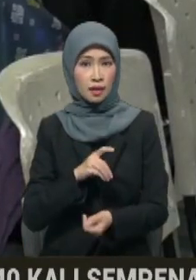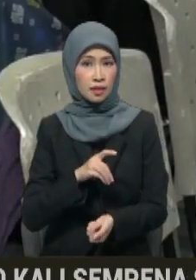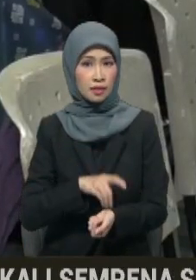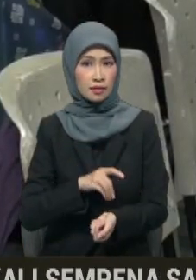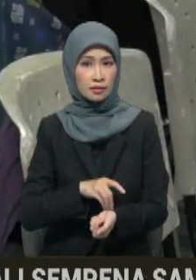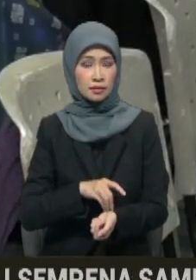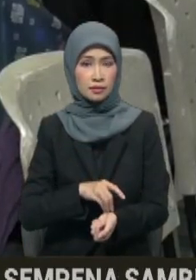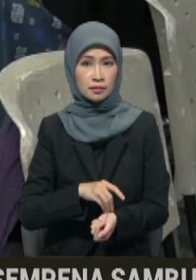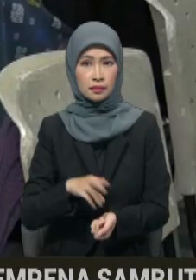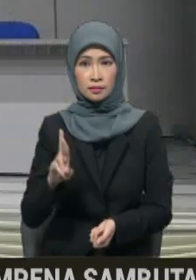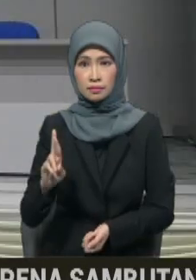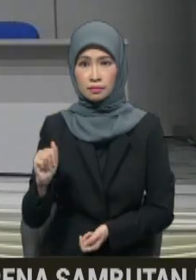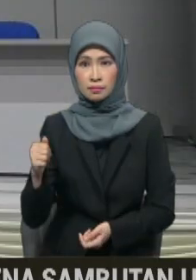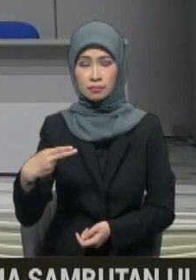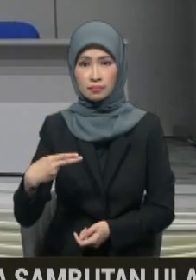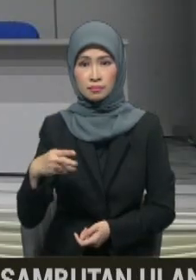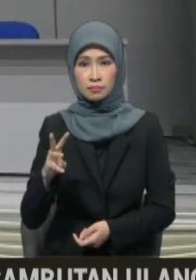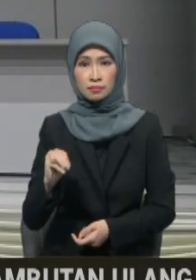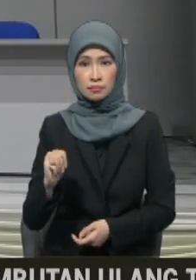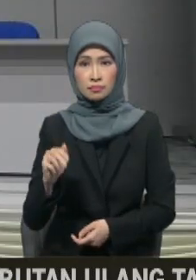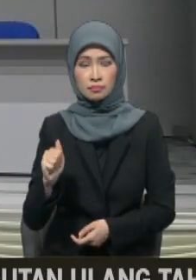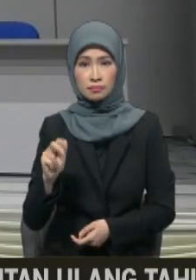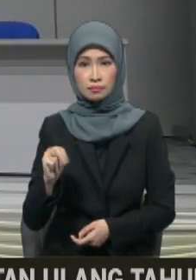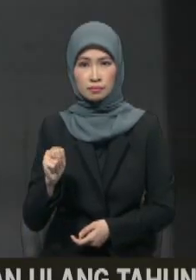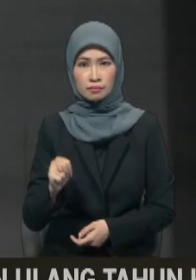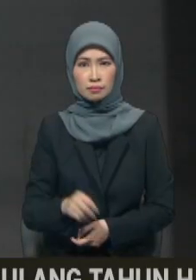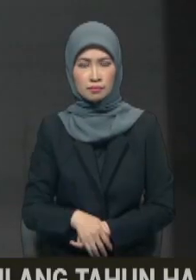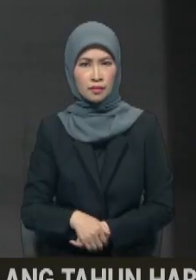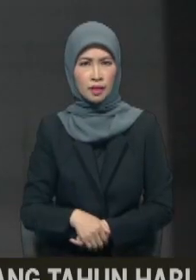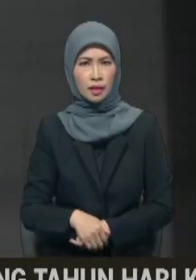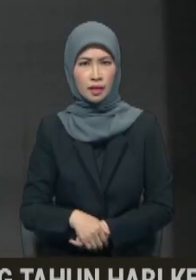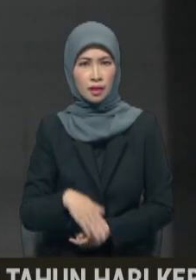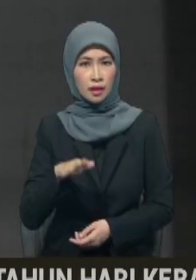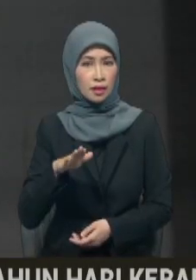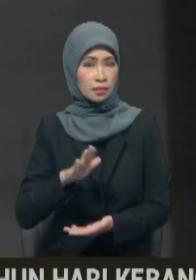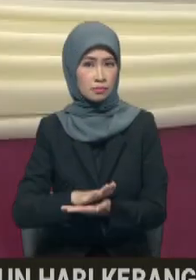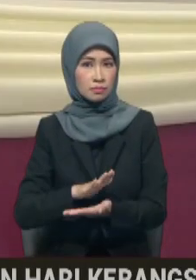Rahman atas jasanya mewujudkan pengajaran bahasa Arab di sekolah-sekolah